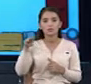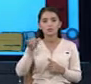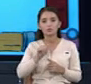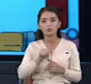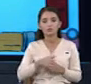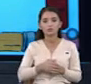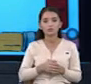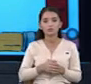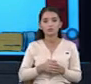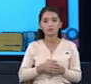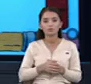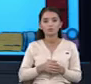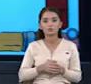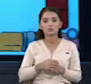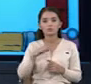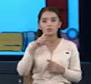«эту»,